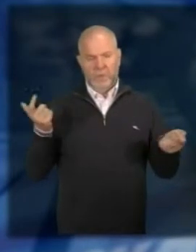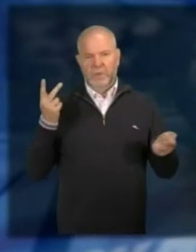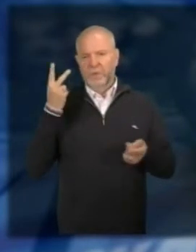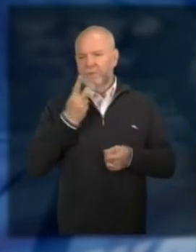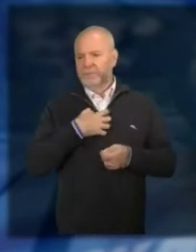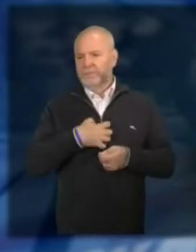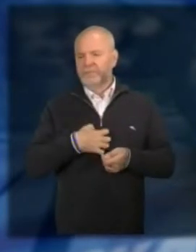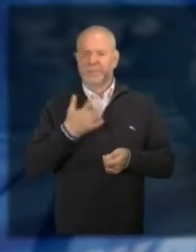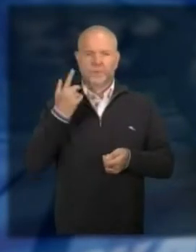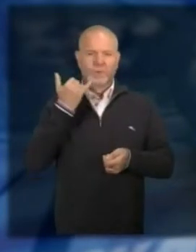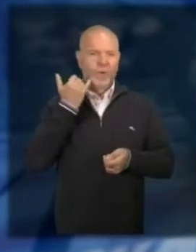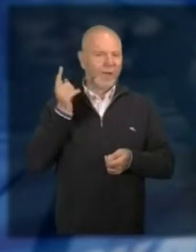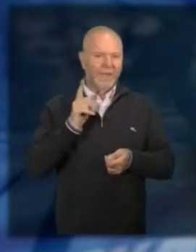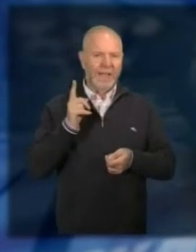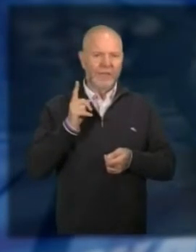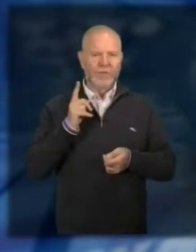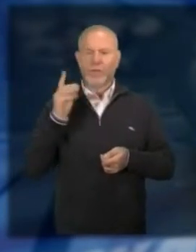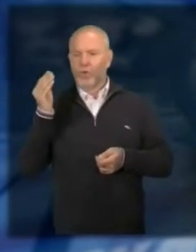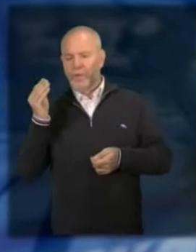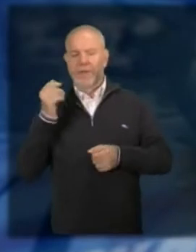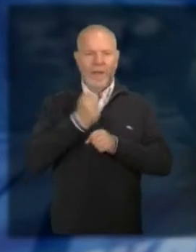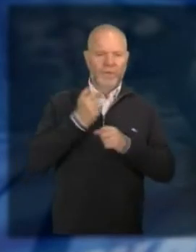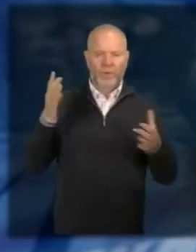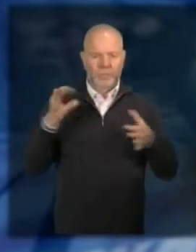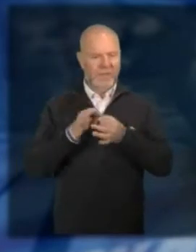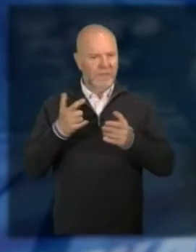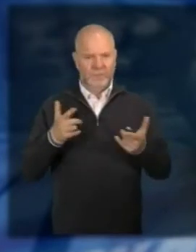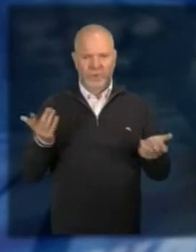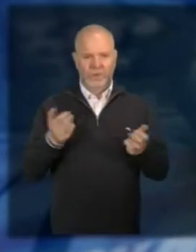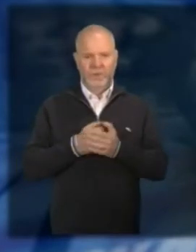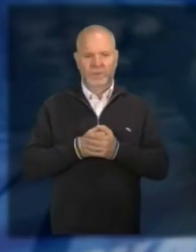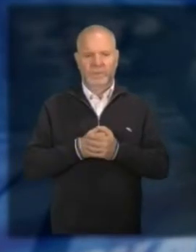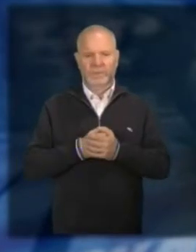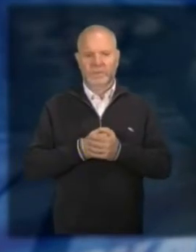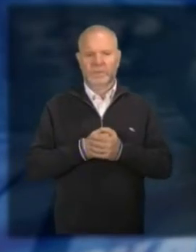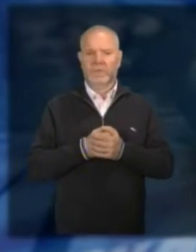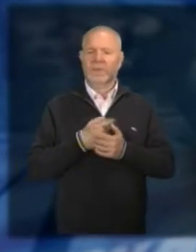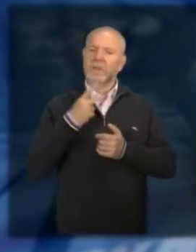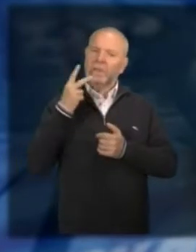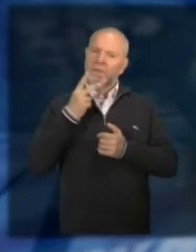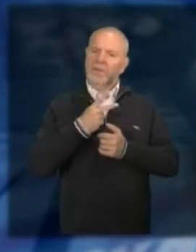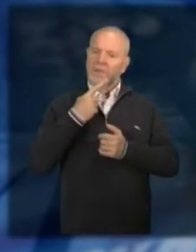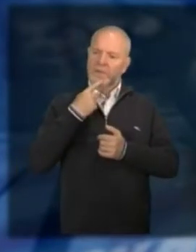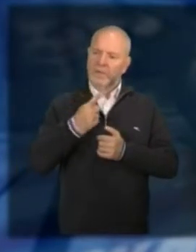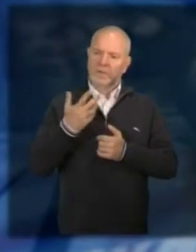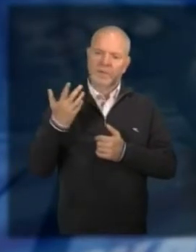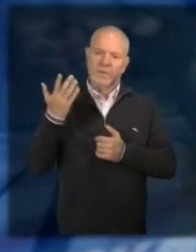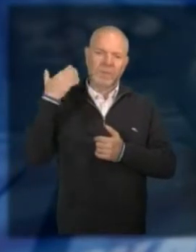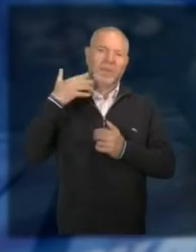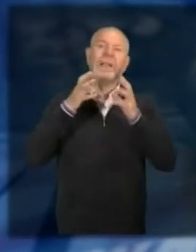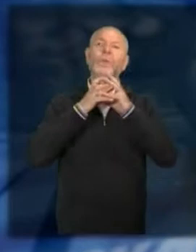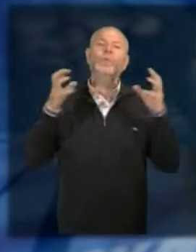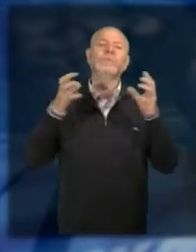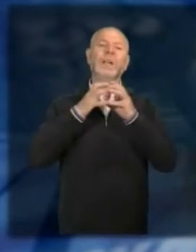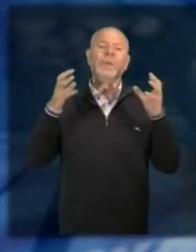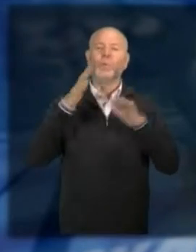quanto difficile sia oggi il binomio giovani e mondo del lavoro. A livello locale, tramontata l'epoca della grande industria, si